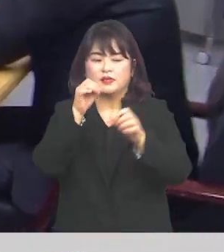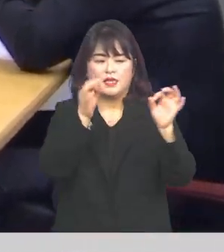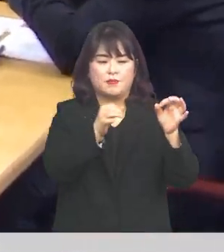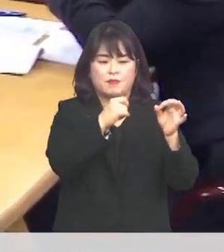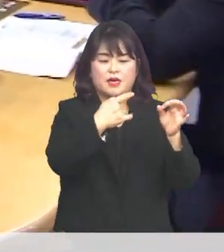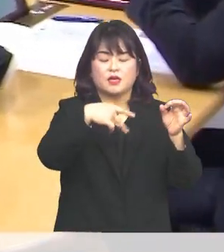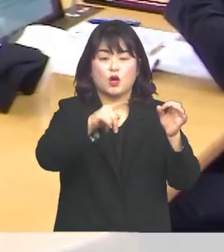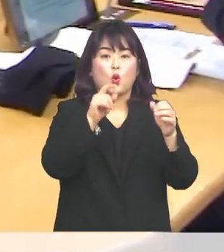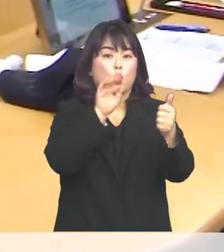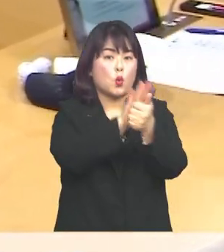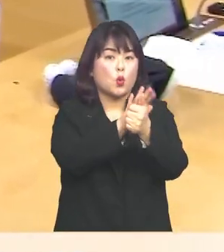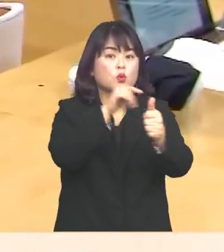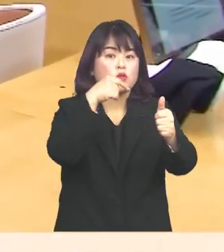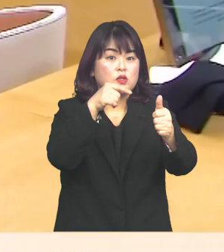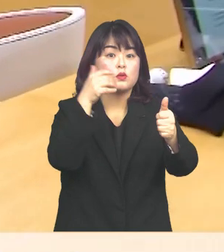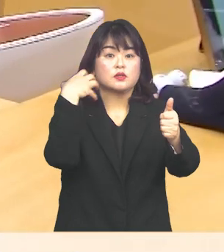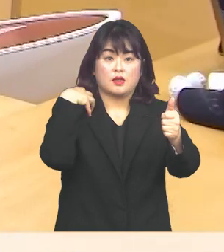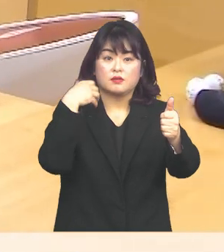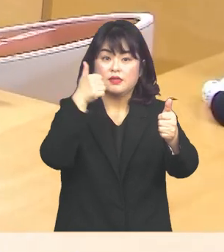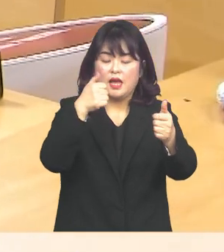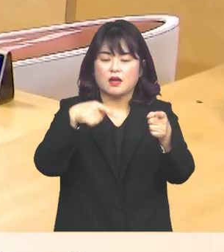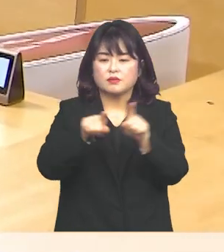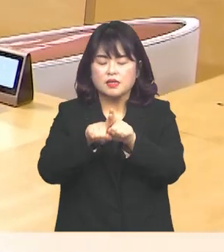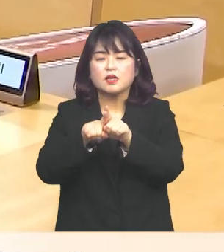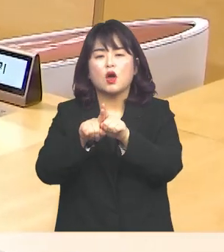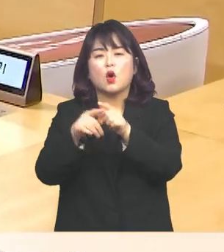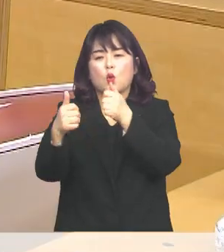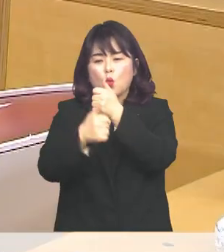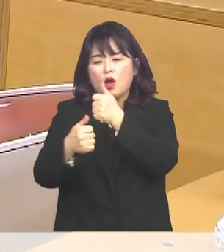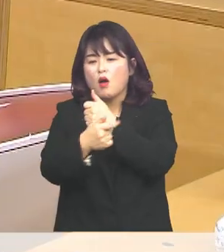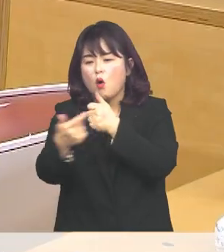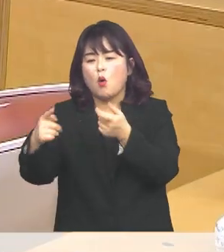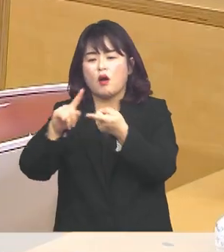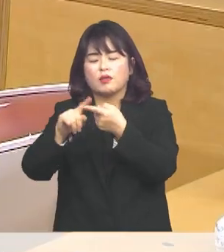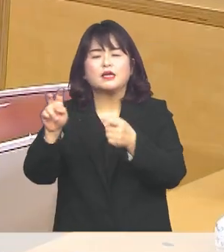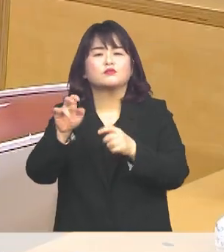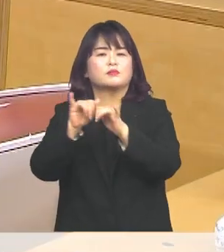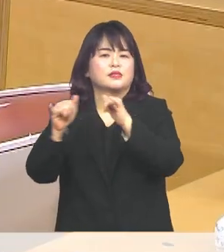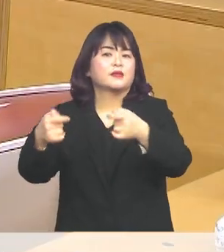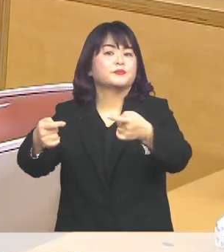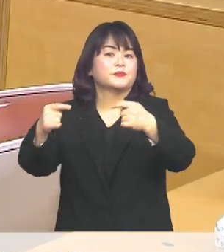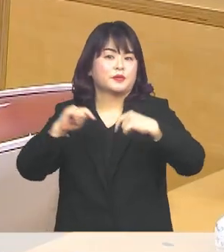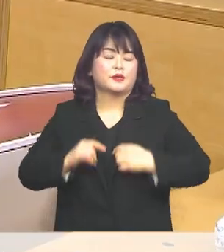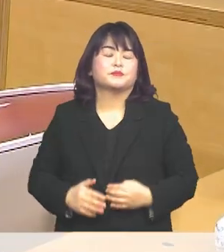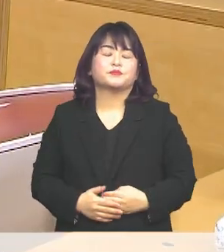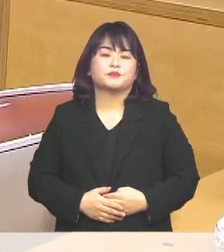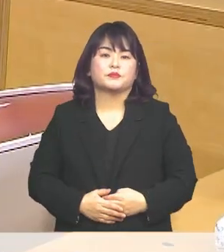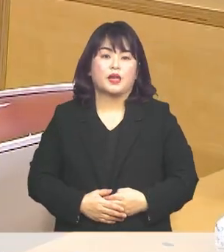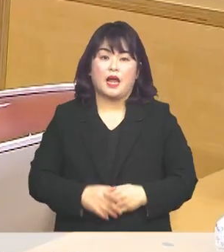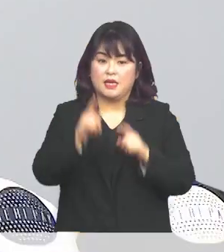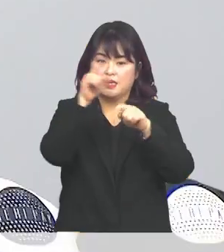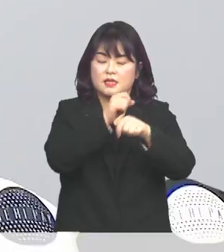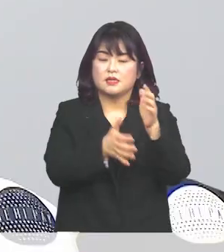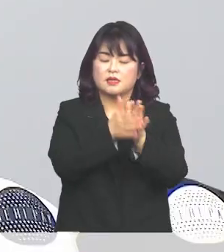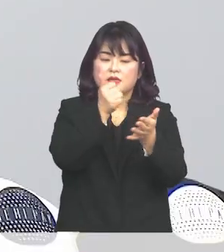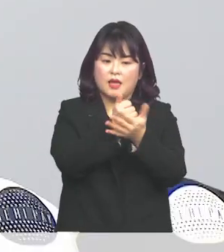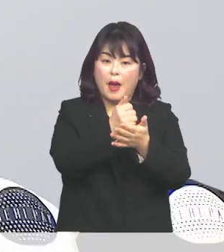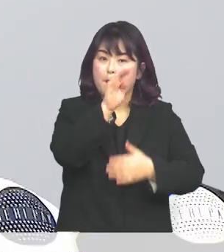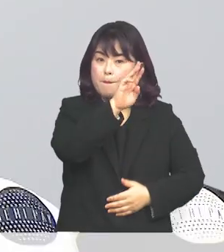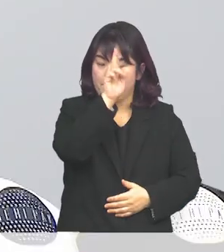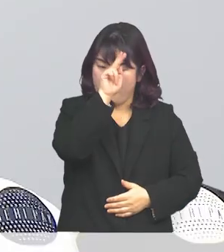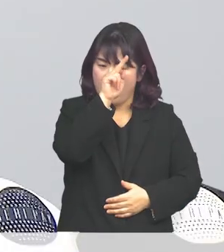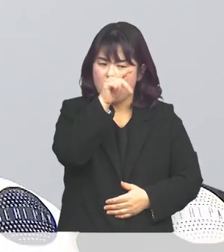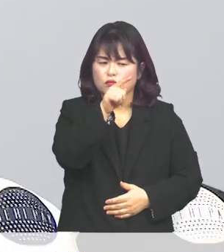김희정 용인교육지원청 교육장, 용인시 체육진흥협의회 위원 등 20여 명이 참석했습니다. 이 시장은 박세리